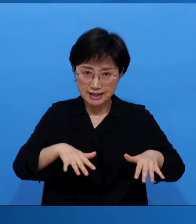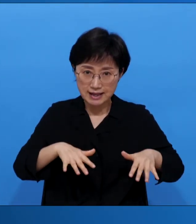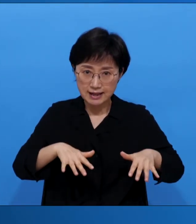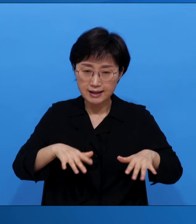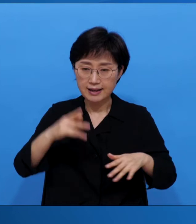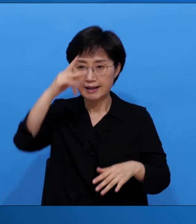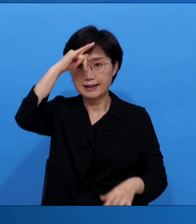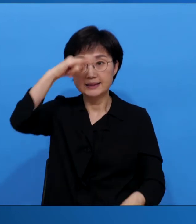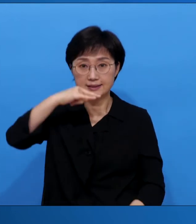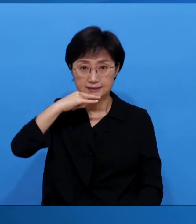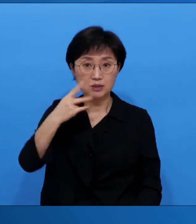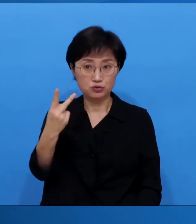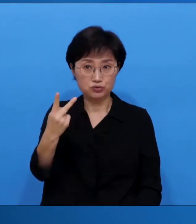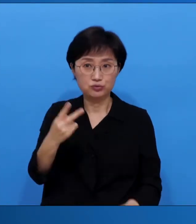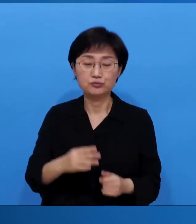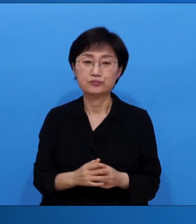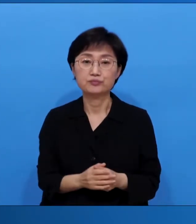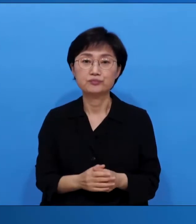소식을 전합니다.